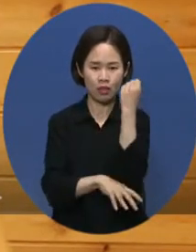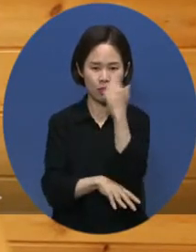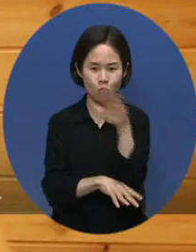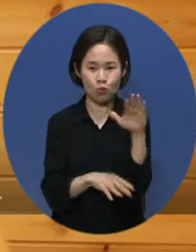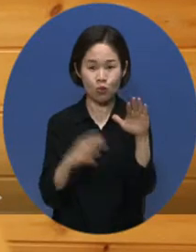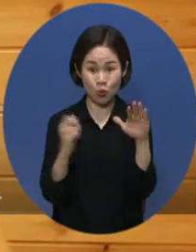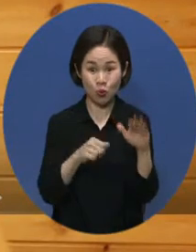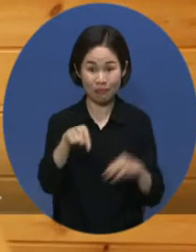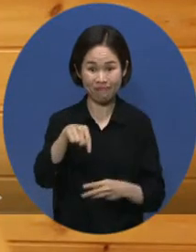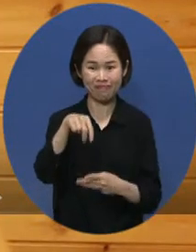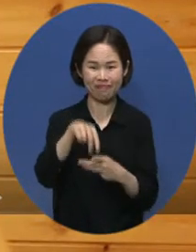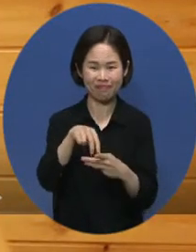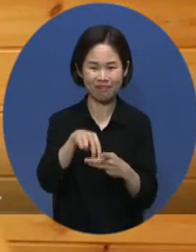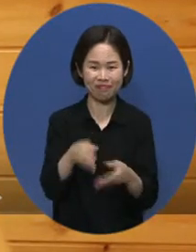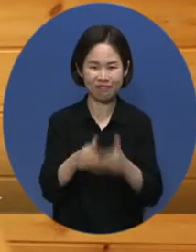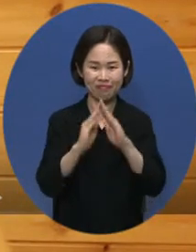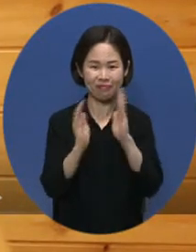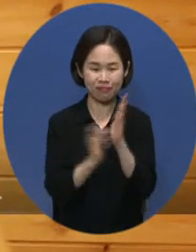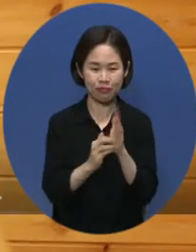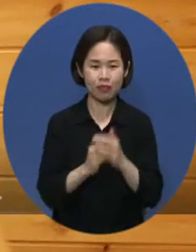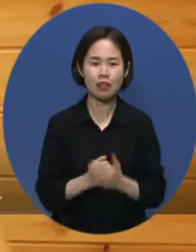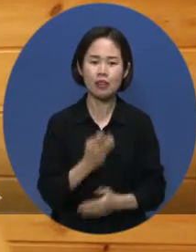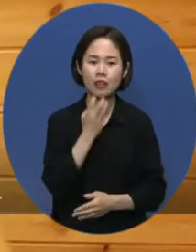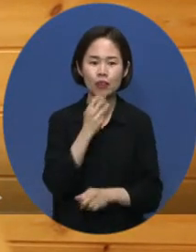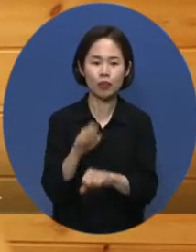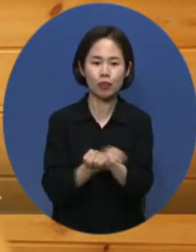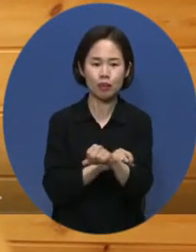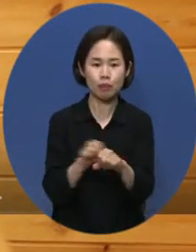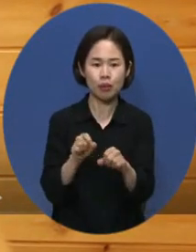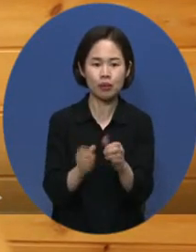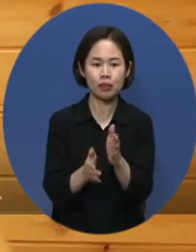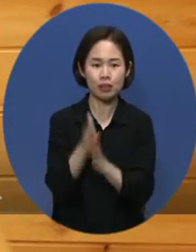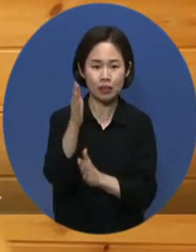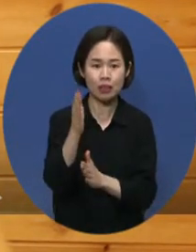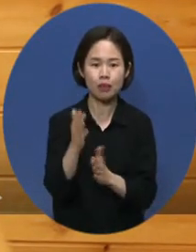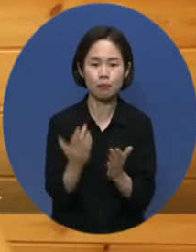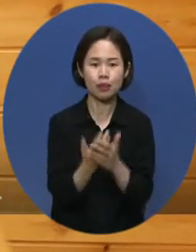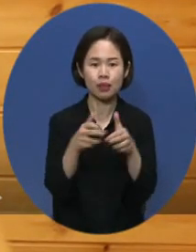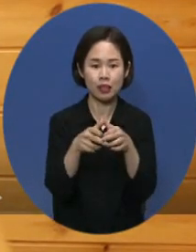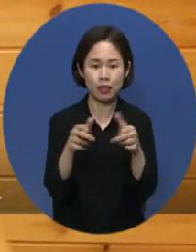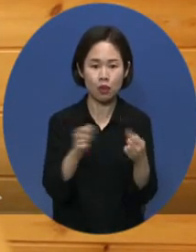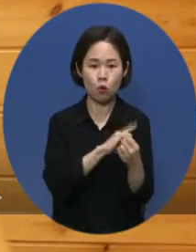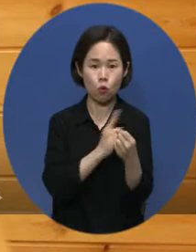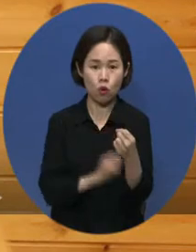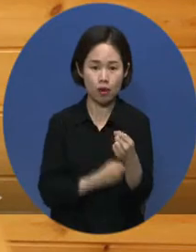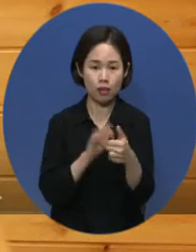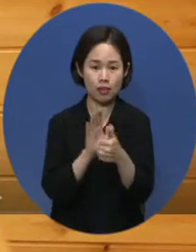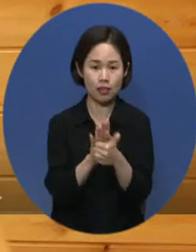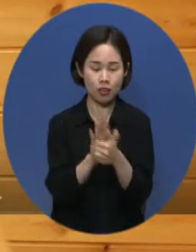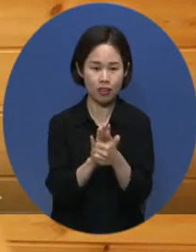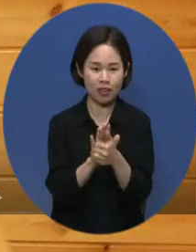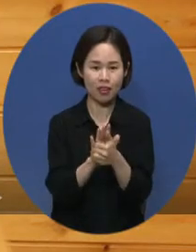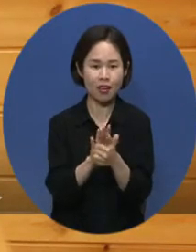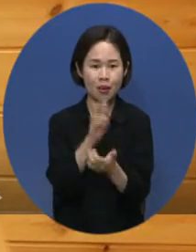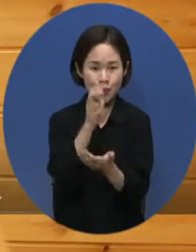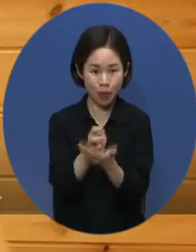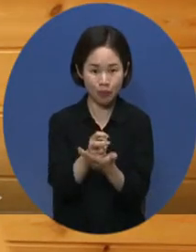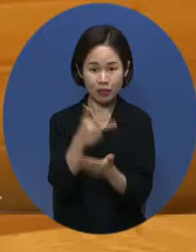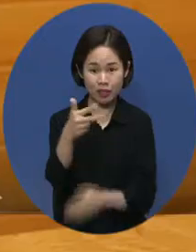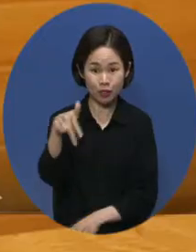센터입니다. 서울특별시 발달장애인 권리 및 지원에 관한 조례 7조에 의해서 함께 그 근거를 가지고